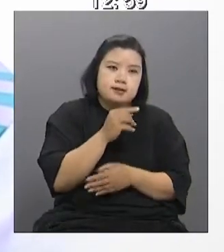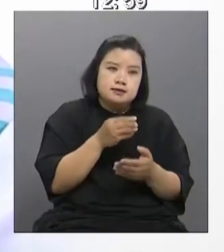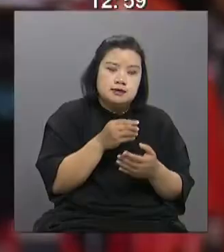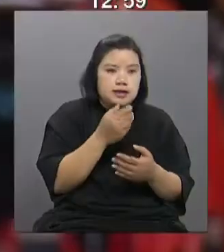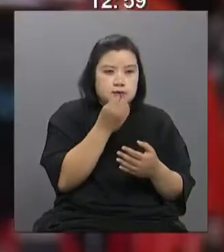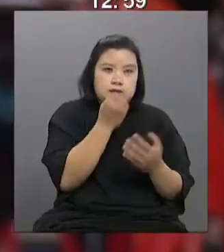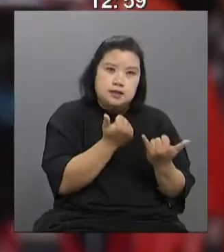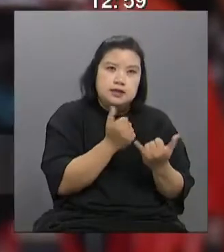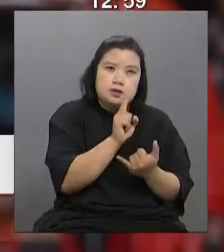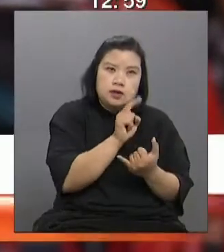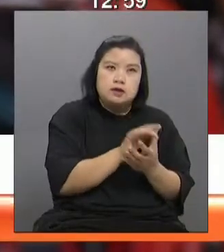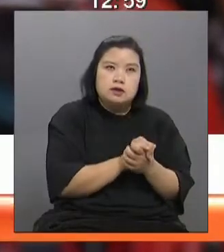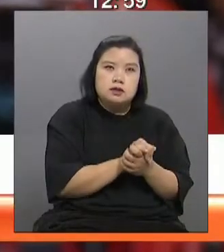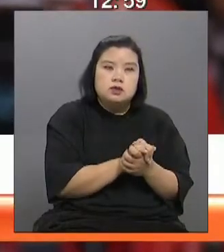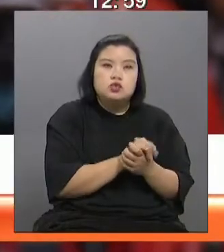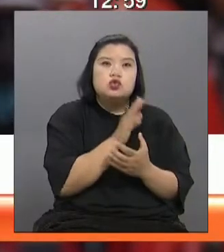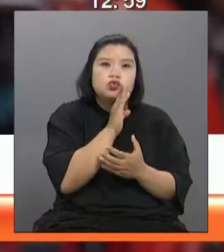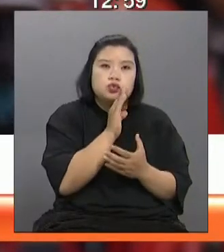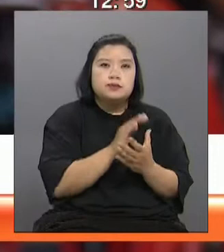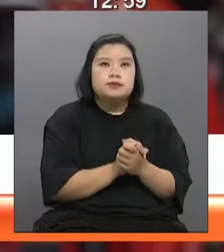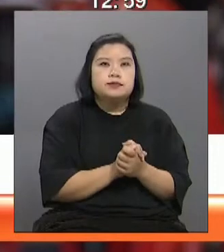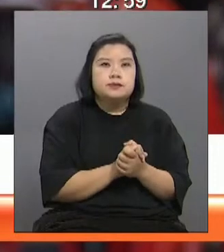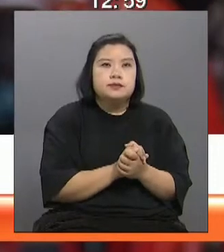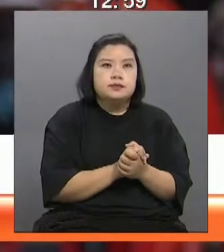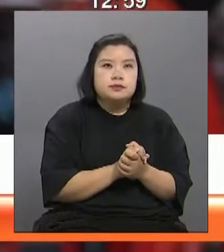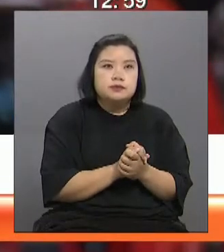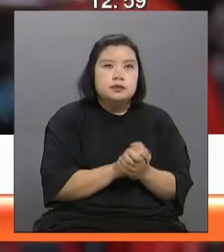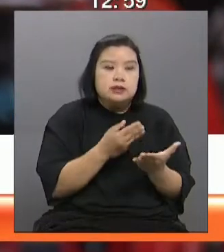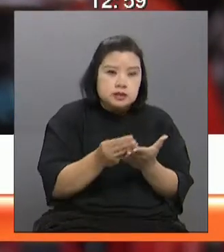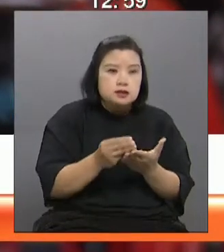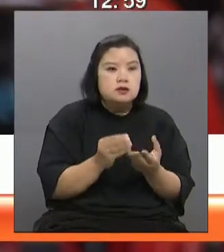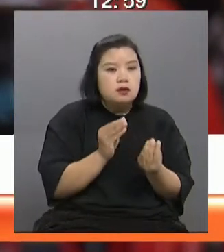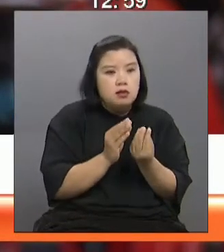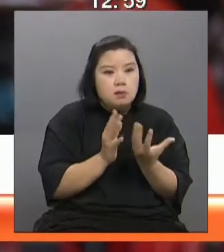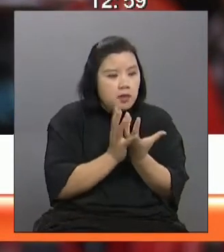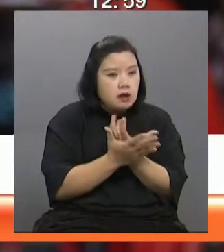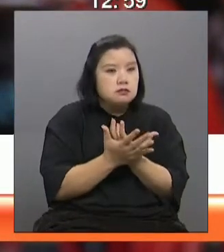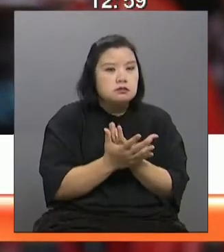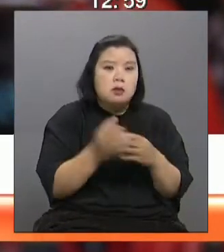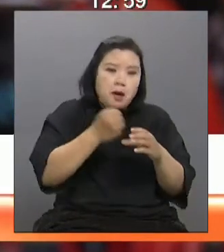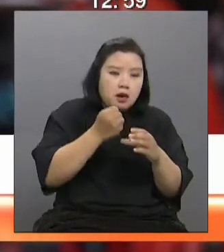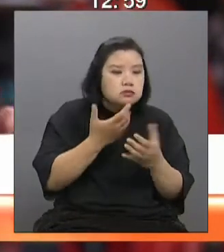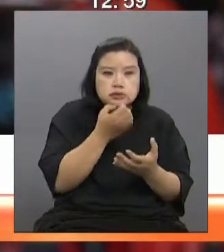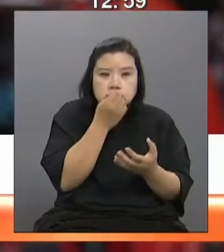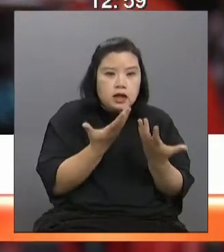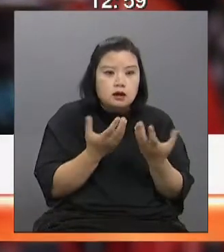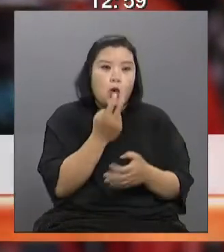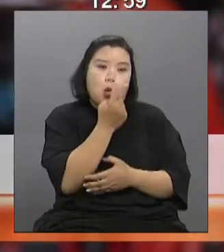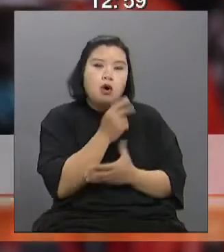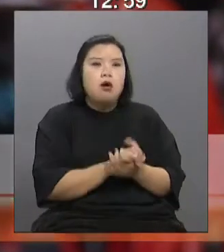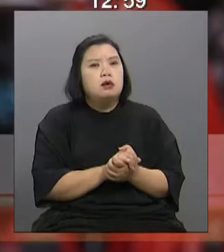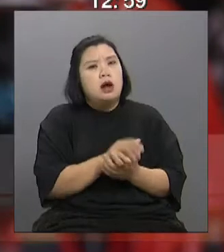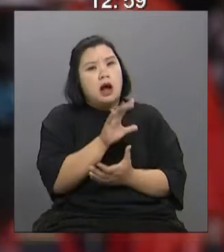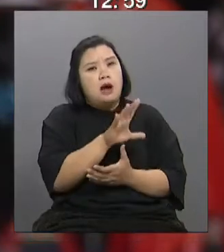แน่สมมติว่าห้าวเผ็ดปนวัตถุเนาะแต่ก่อนเฮาก็ซื้อเครื่องพริกเครื่องหยังถ้ามาจดนี่เฮาก็ฮู้ว่าพริกแค่5บาท10บา